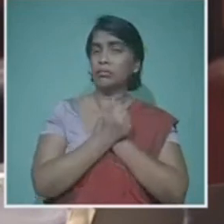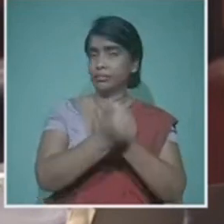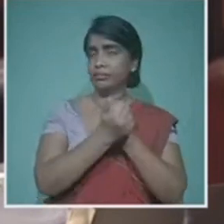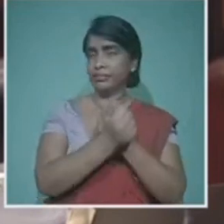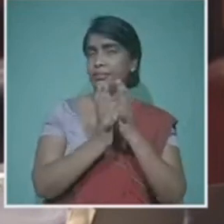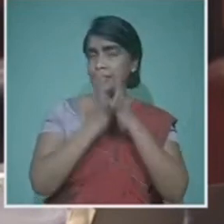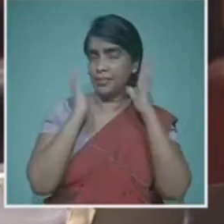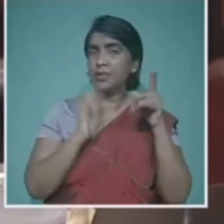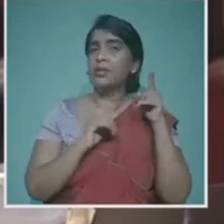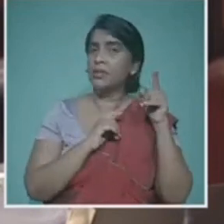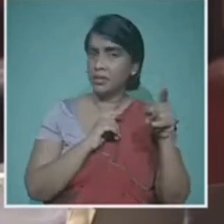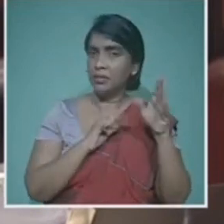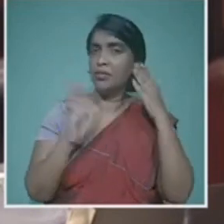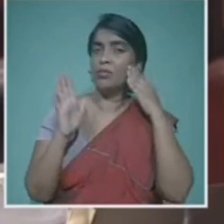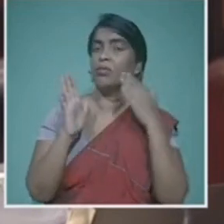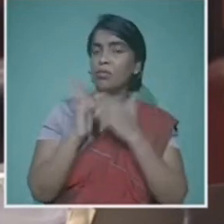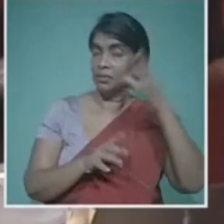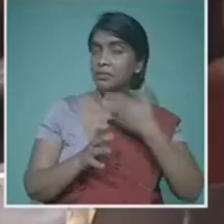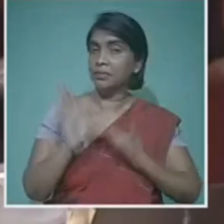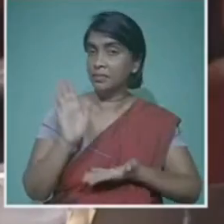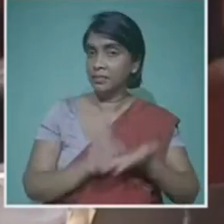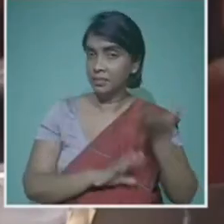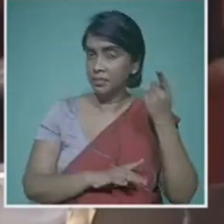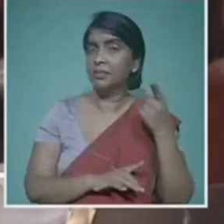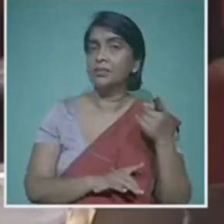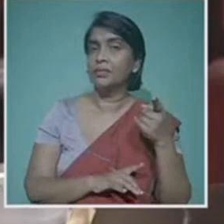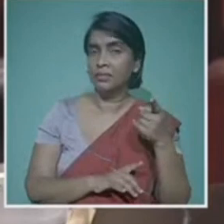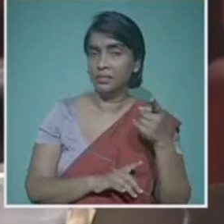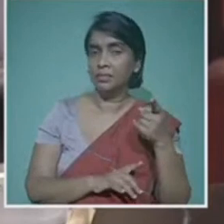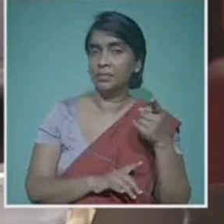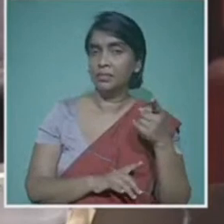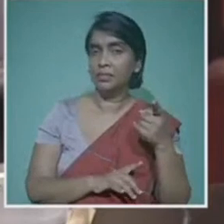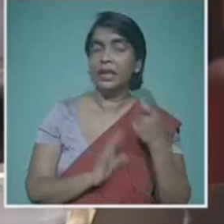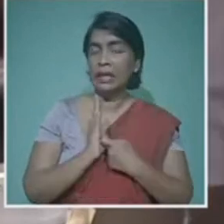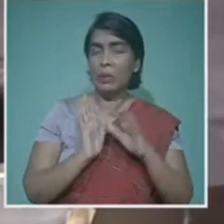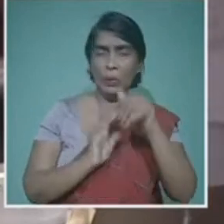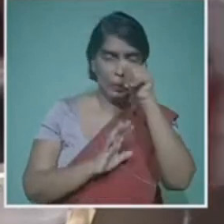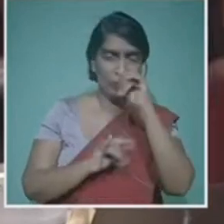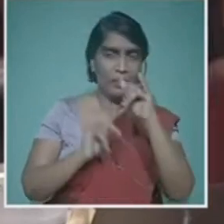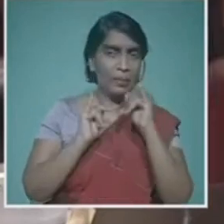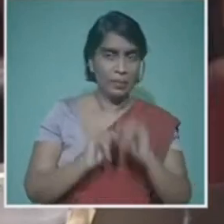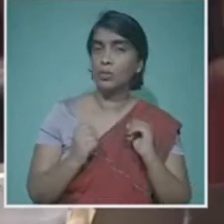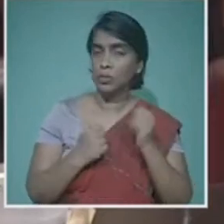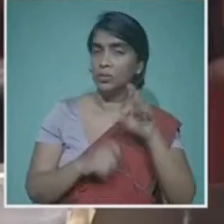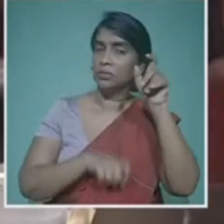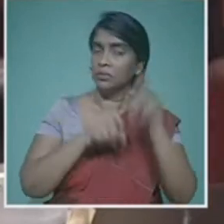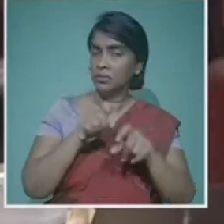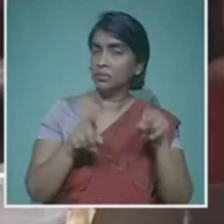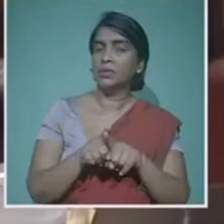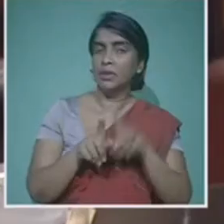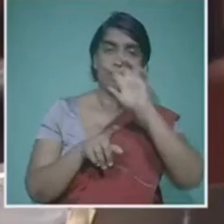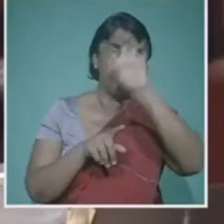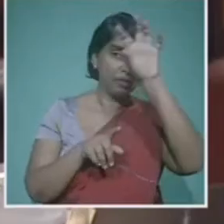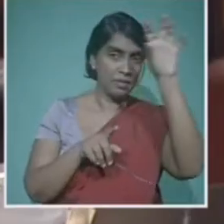எப்படி கையாளுவது என்பதையும் நீங்கள் கவனத்தில் எடுக்க வேண்டும். சட்ட ரீதி அல்லாத செயல்பாடுகளை செய்தவர்கள் சிறையிலே வாடிக்கொண்டிருக்கும், அந்த வகையில்